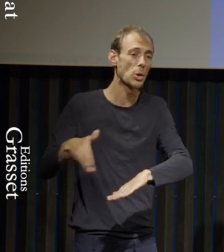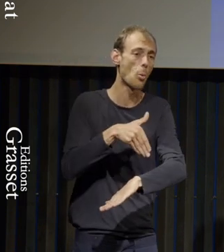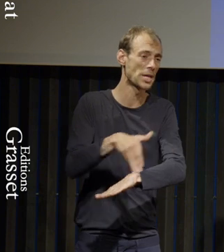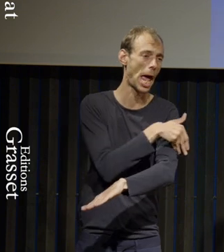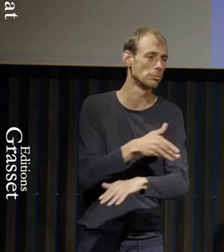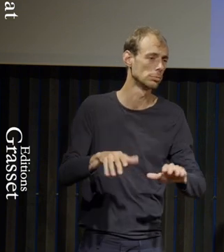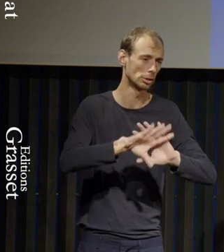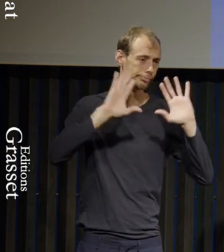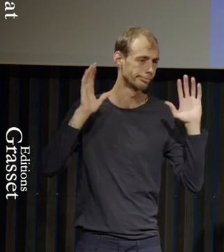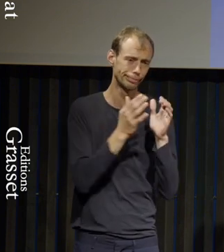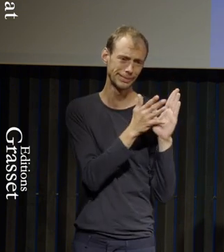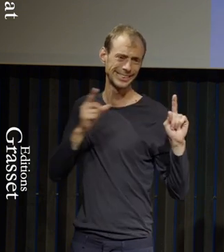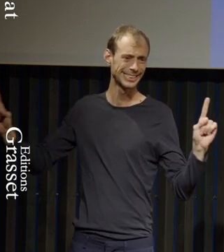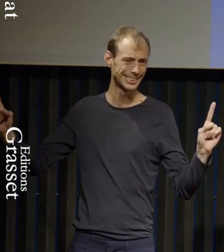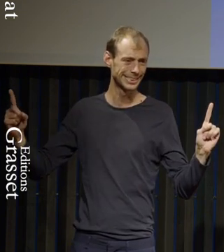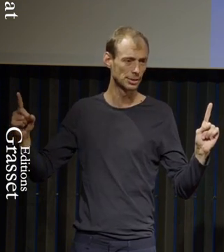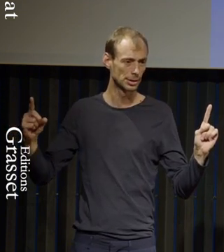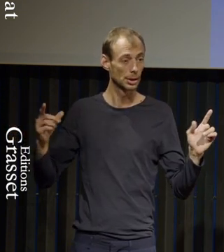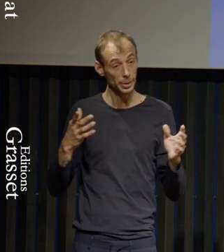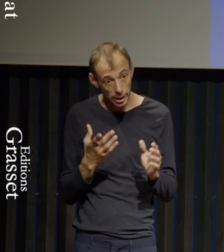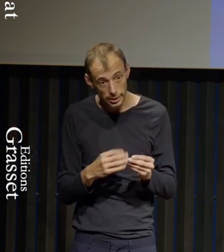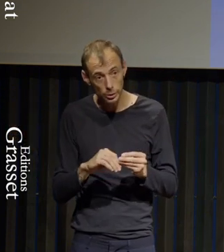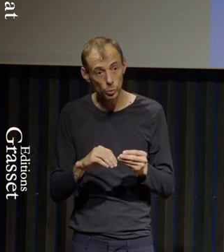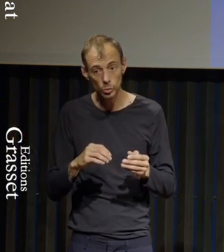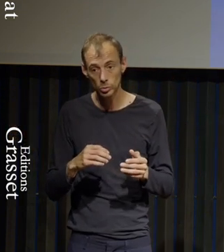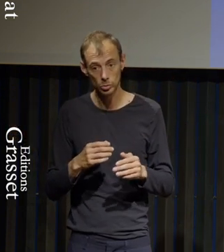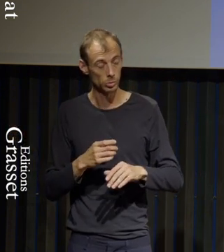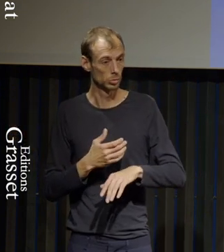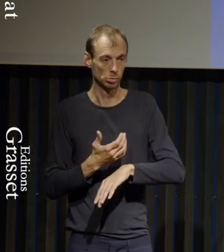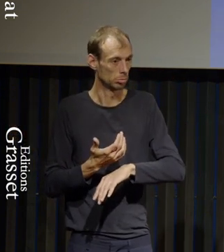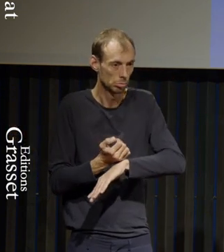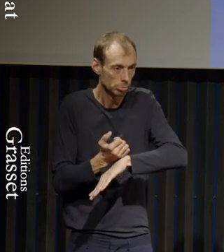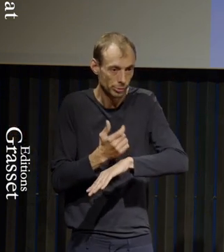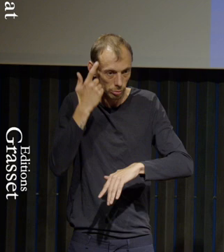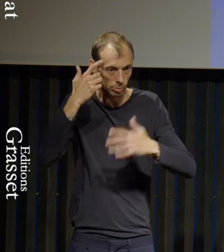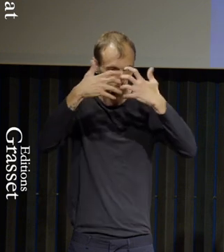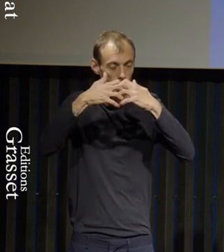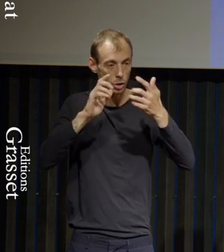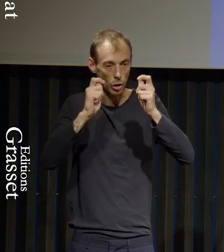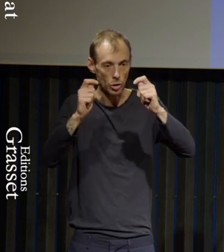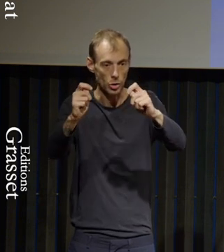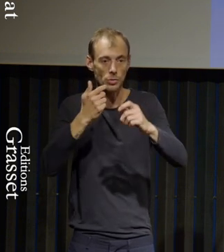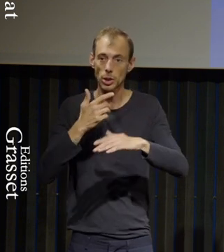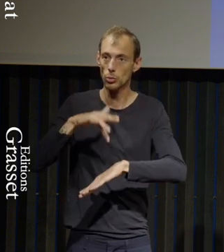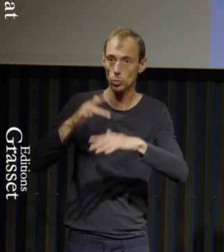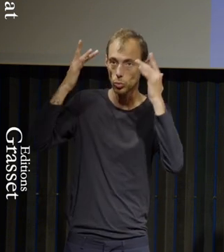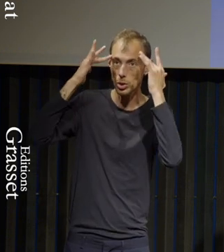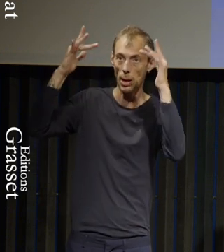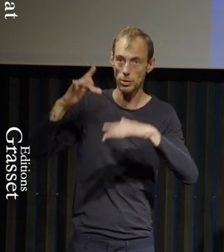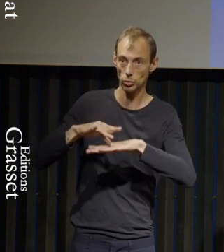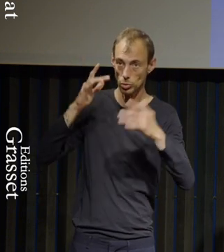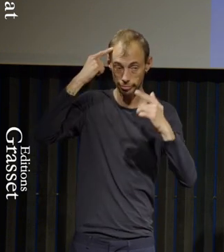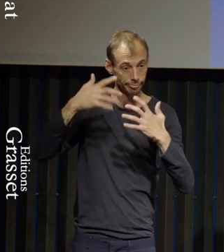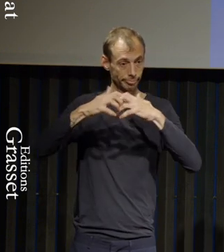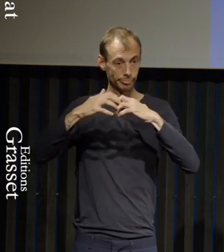un organe ultra plastique, ça veut dire qu'il se modifie au gré des expériences à chaque instant. Évidemment, à